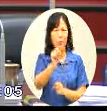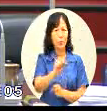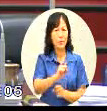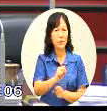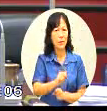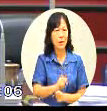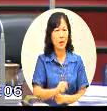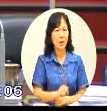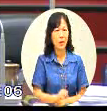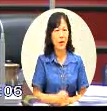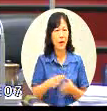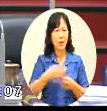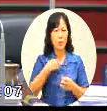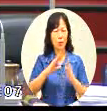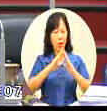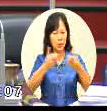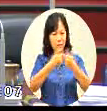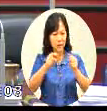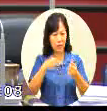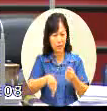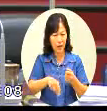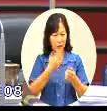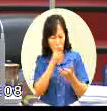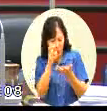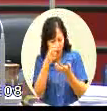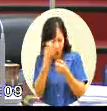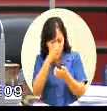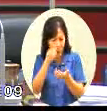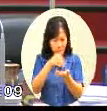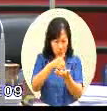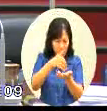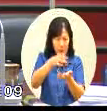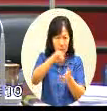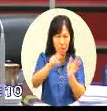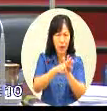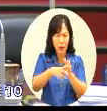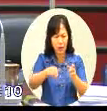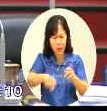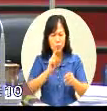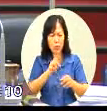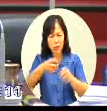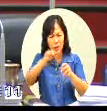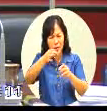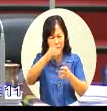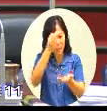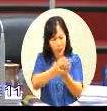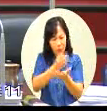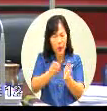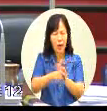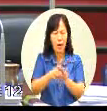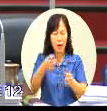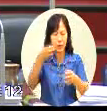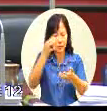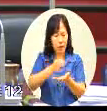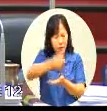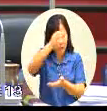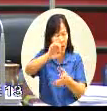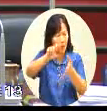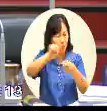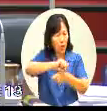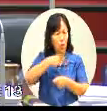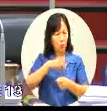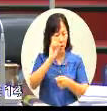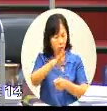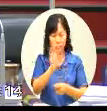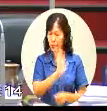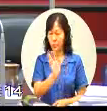做吗？不能照做嘞。议员也不能在审预算的时候说这个你调这个太低哦。要调高啊，议员可以这样讲吗？议员是不能这样